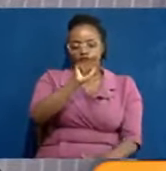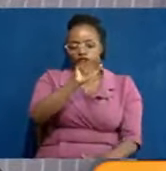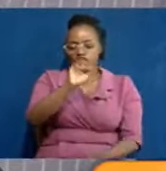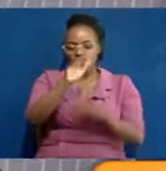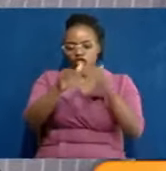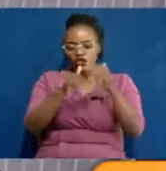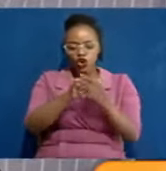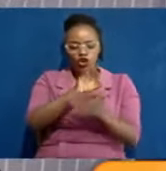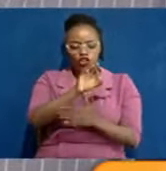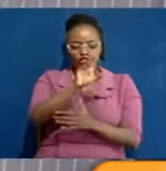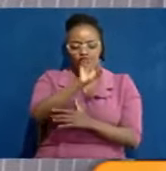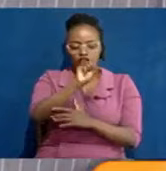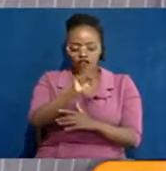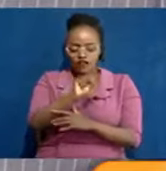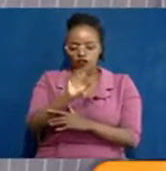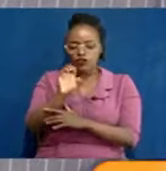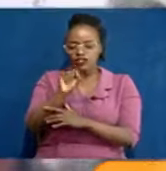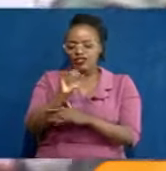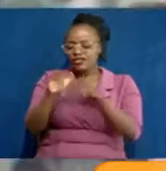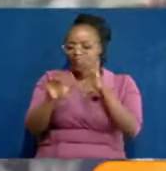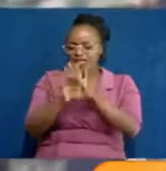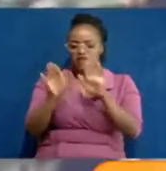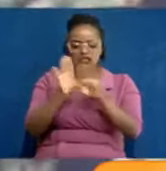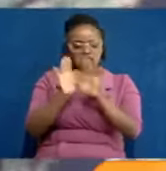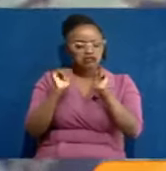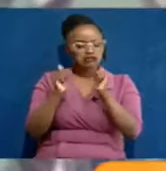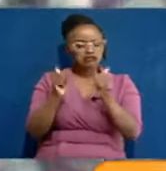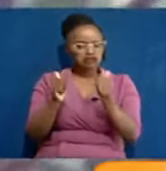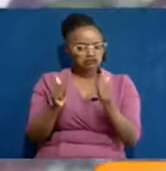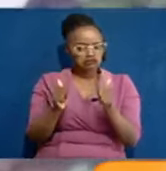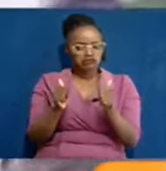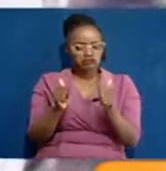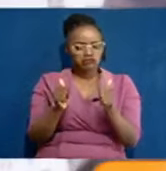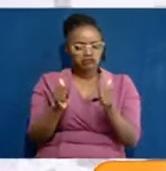fuses, and the transformer were intact.